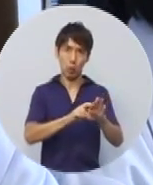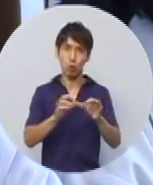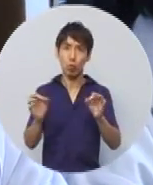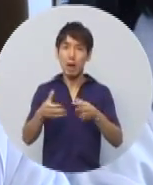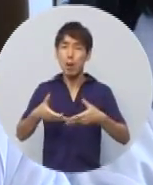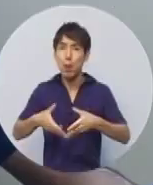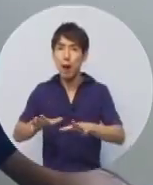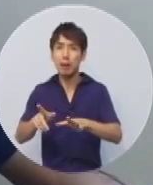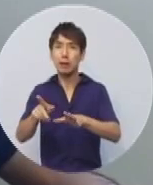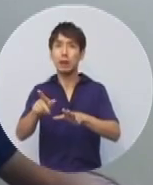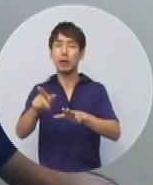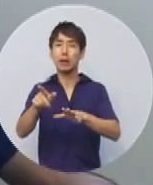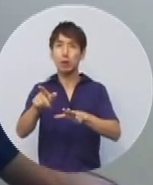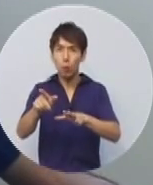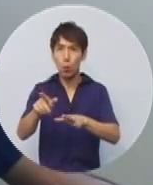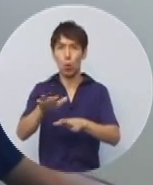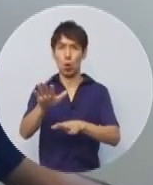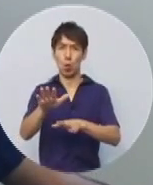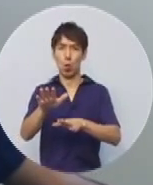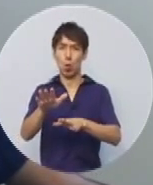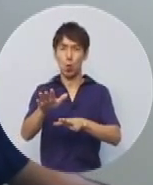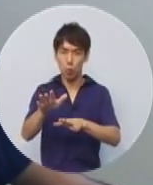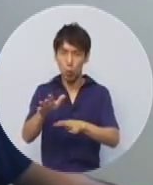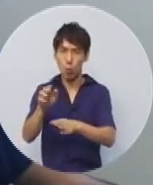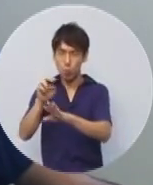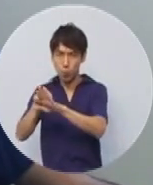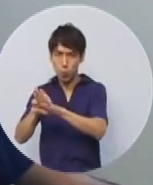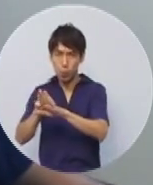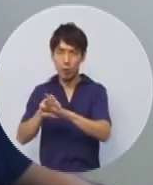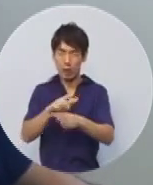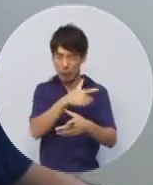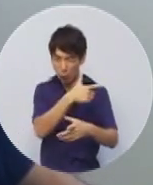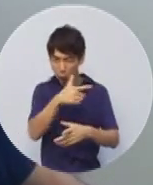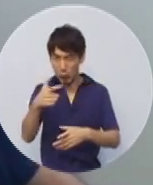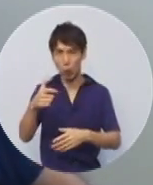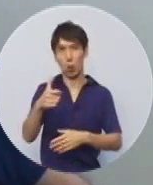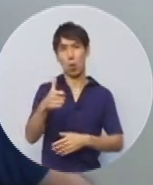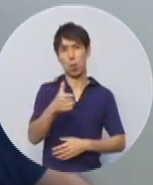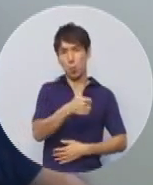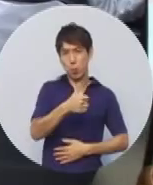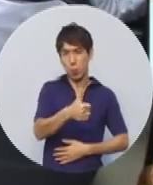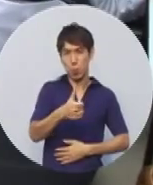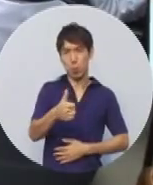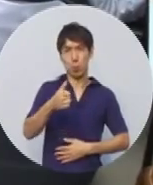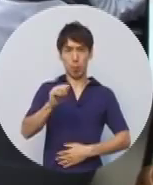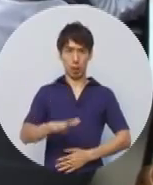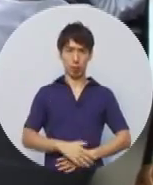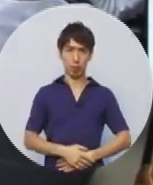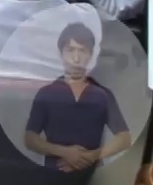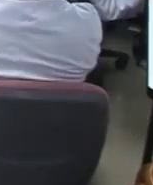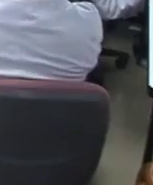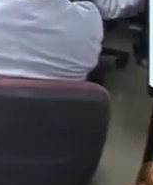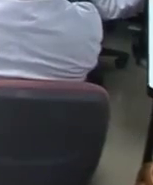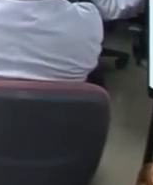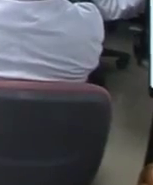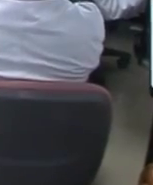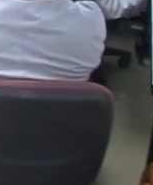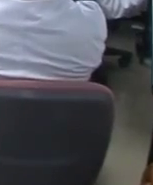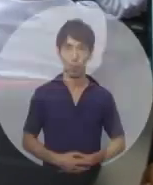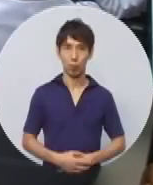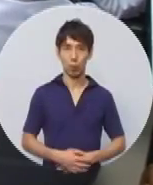治療室などを受け持つため、たくさんの小児科医が勤務しているのです。小児救急の診療